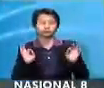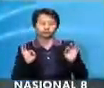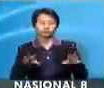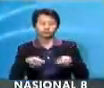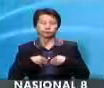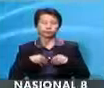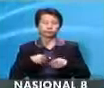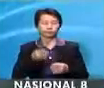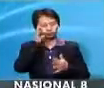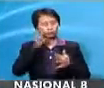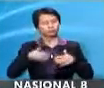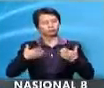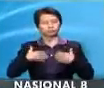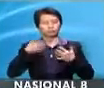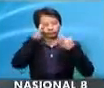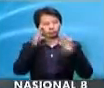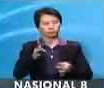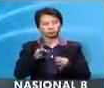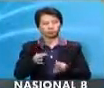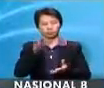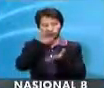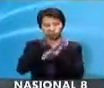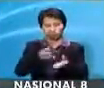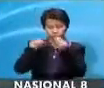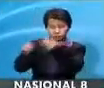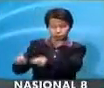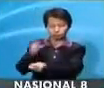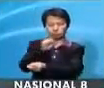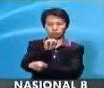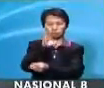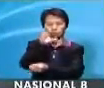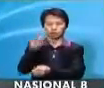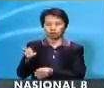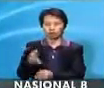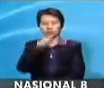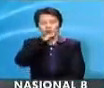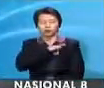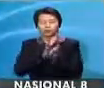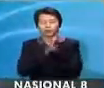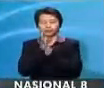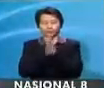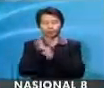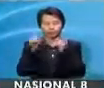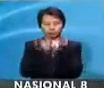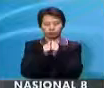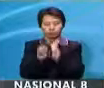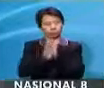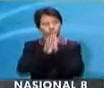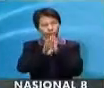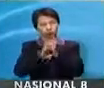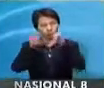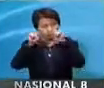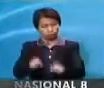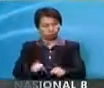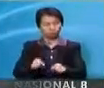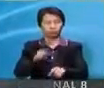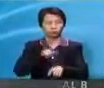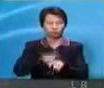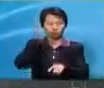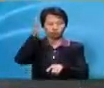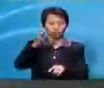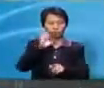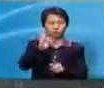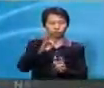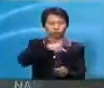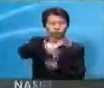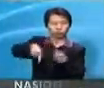keputusan berkenaan. Kepercayaan yang diberikan oleh SIC akan dimanfaatkan sepenuhnya dengan membuktikan kemampuannya pada baki 9